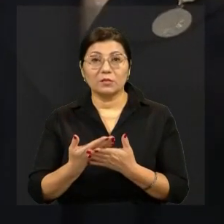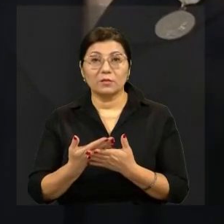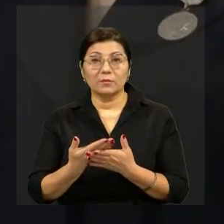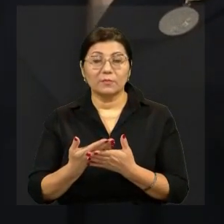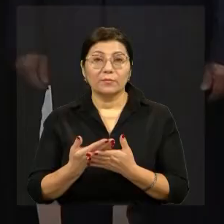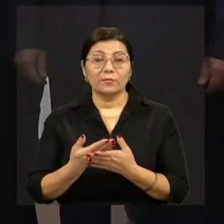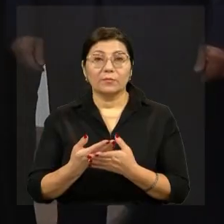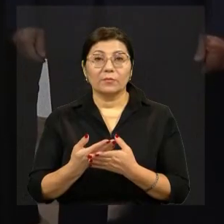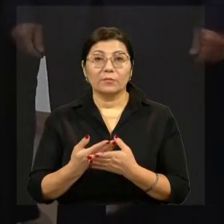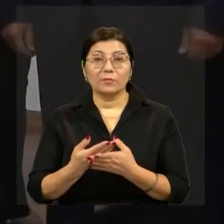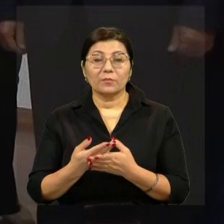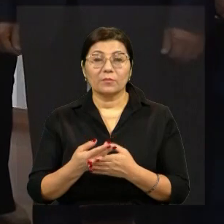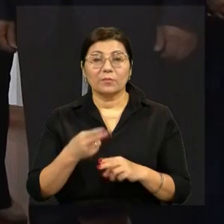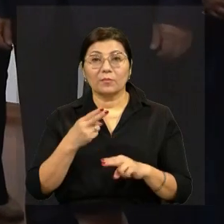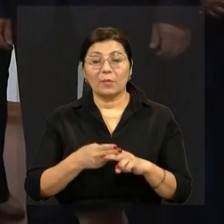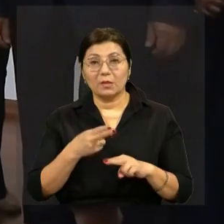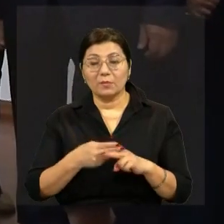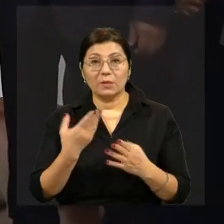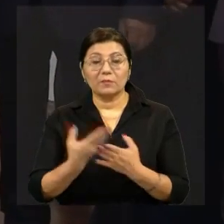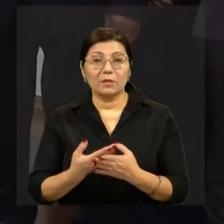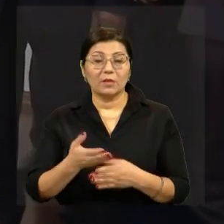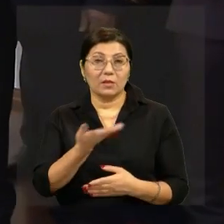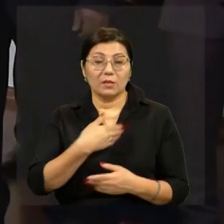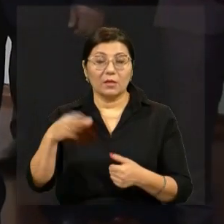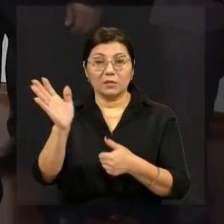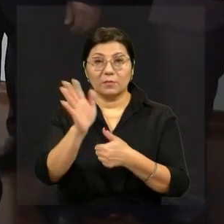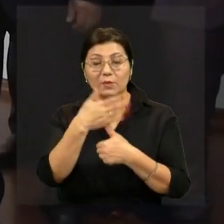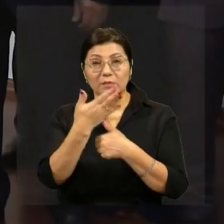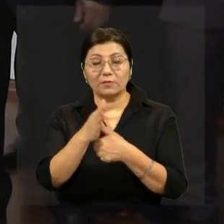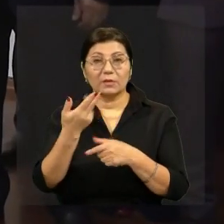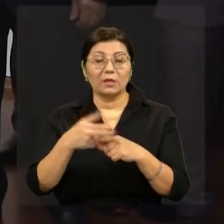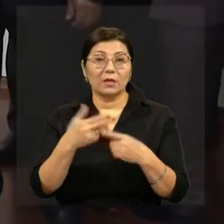паспорт, наш небесно-голубой флаг – это